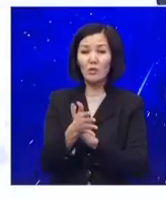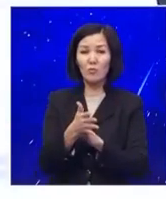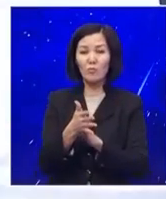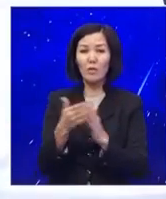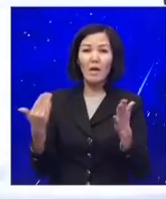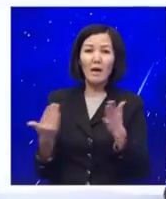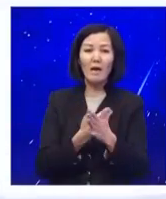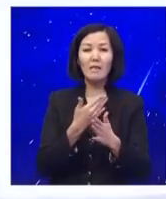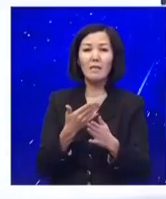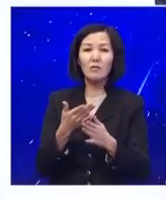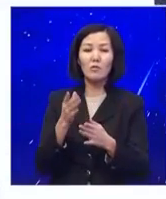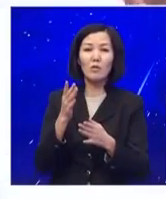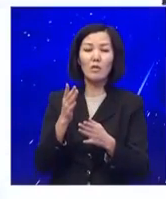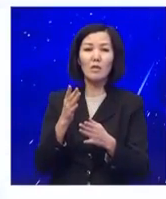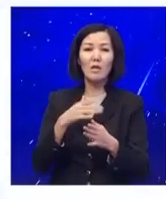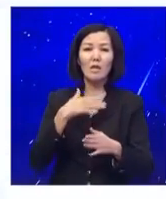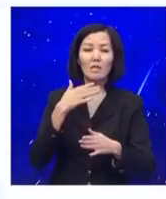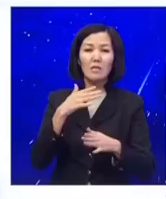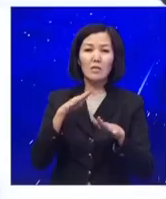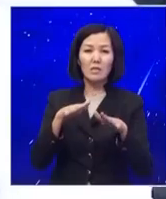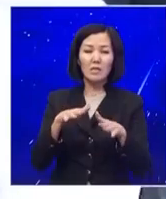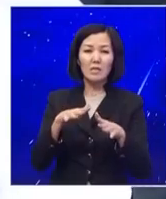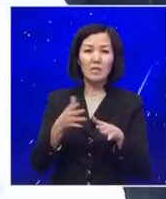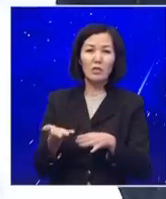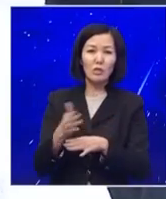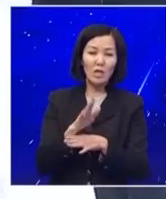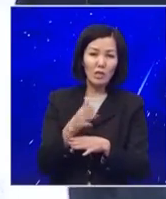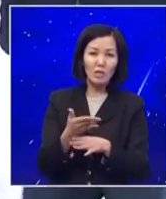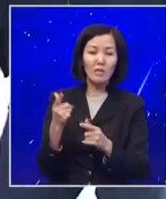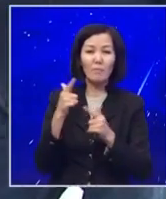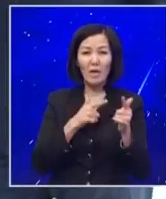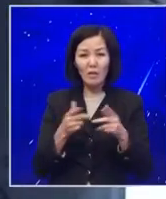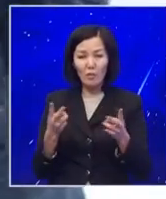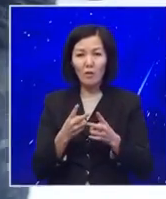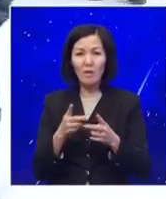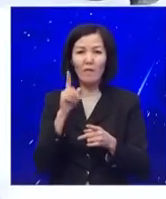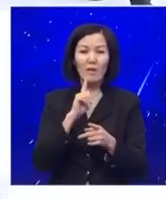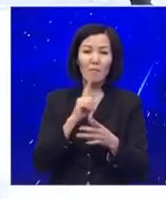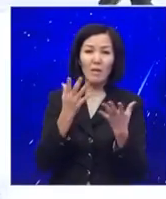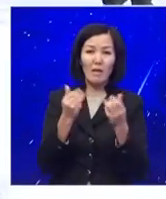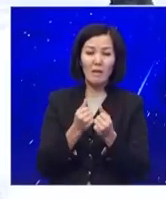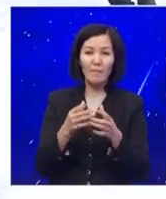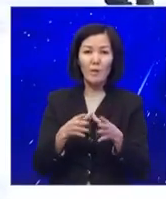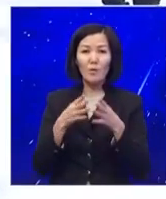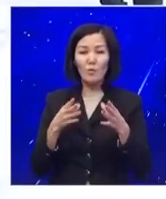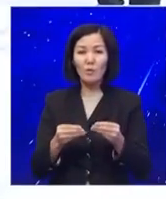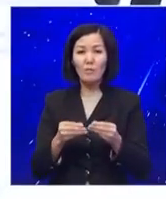Қайтадан мен өзімде трактор жоқ. Сол трактор жалдаймын, бәрін жалдаймын. Ана көктемде жер жыртқанда